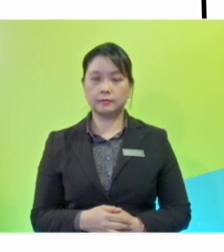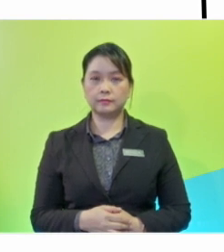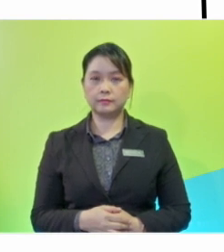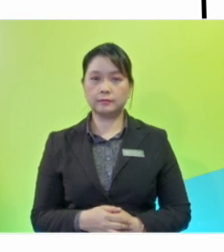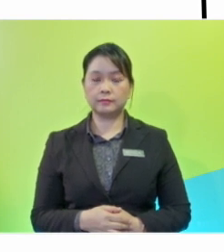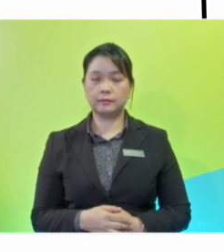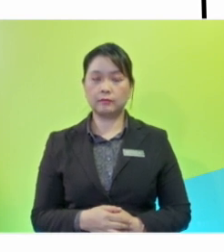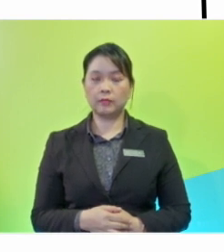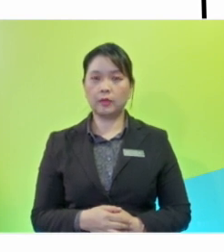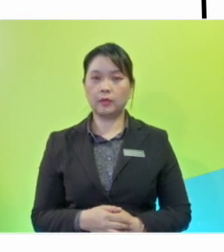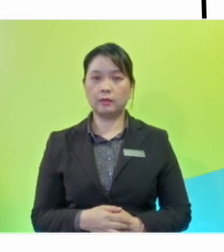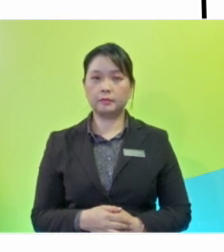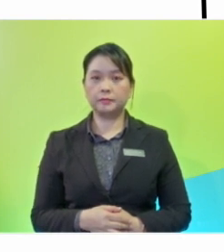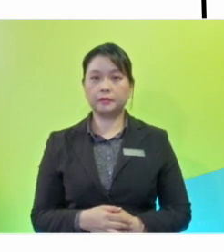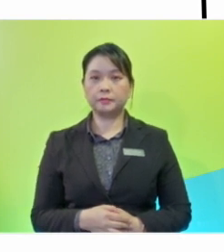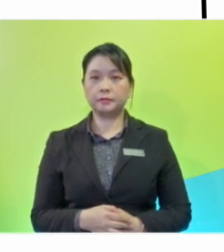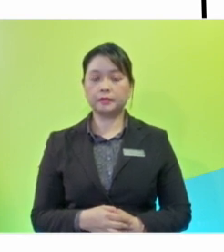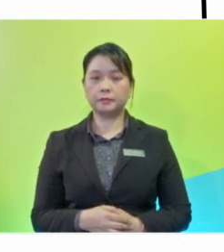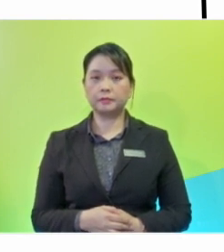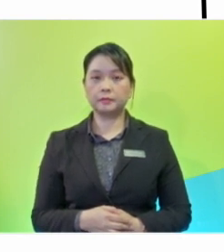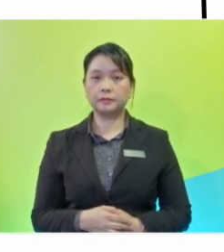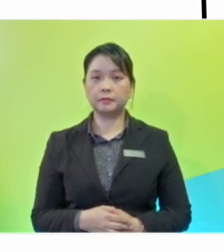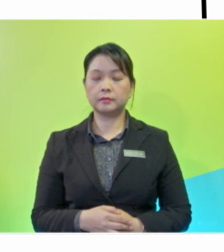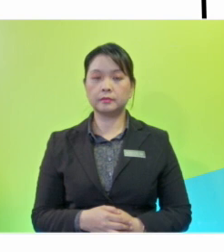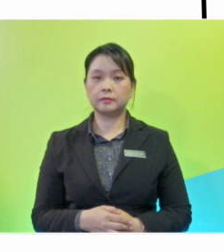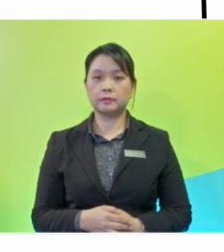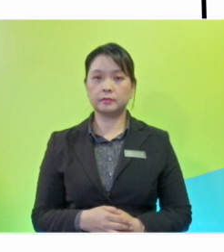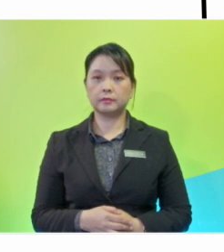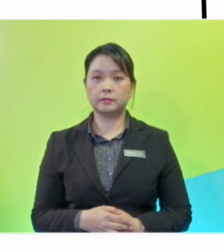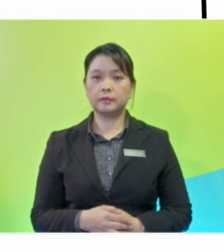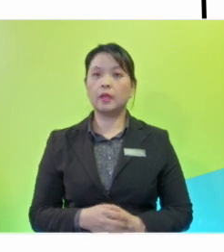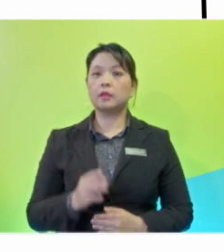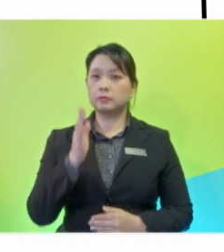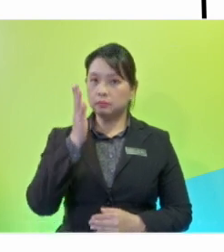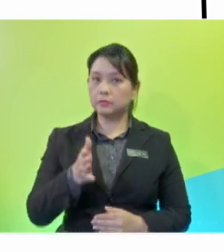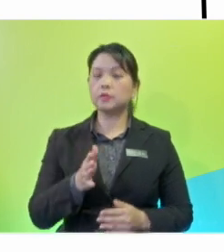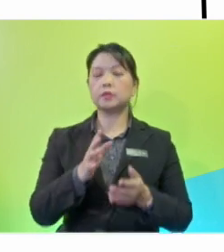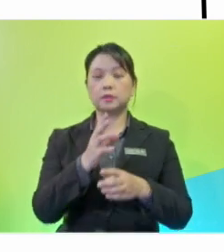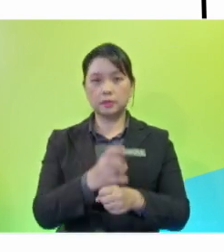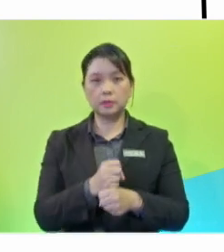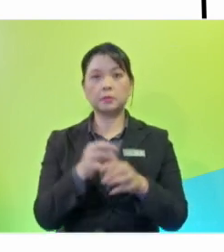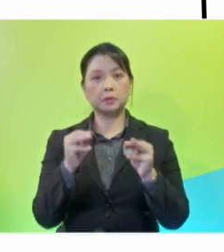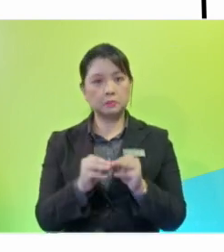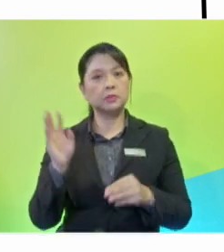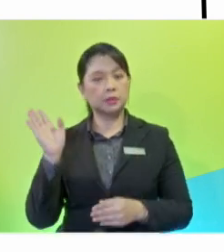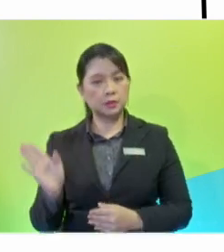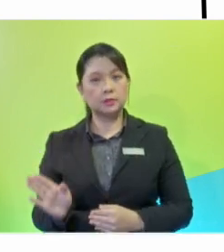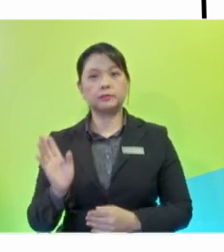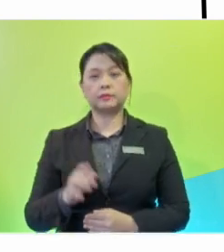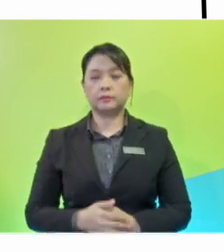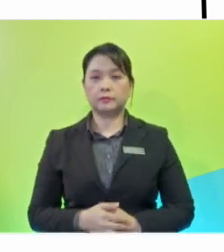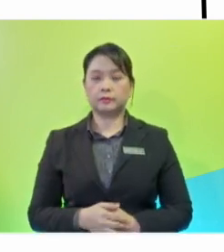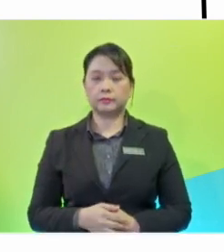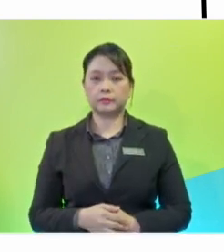+ 9 = 29 maka kita selesaikan dia Kenapa X tolak 2 x + 2 tolak 2x +